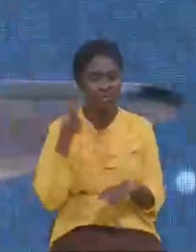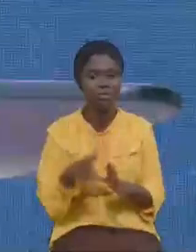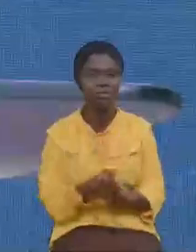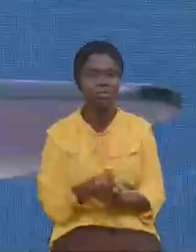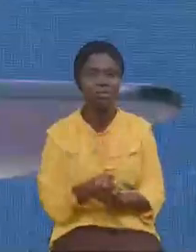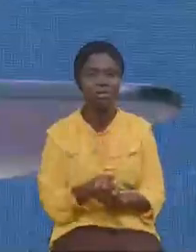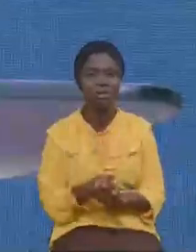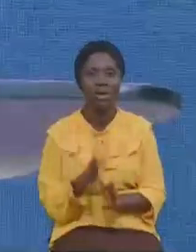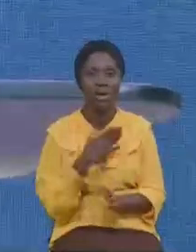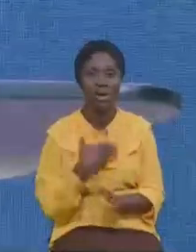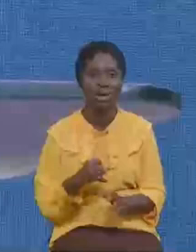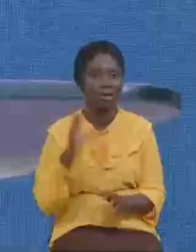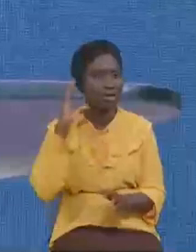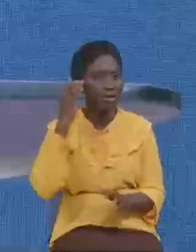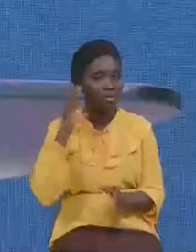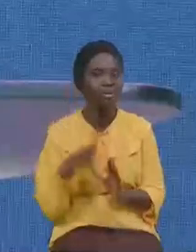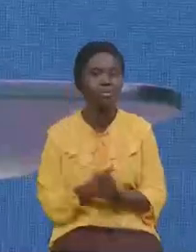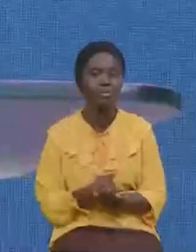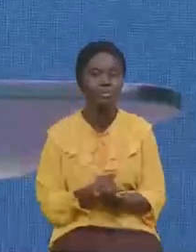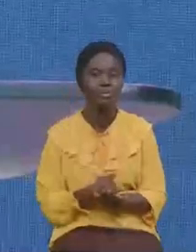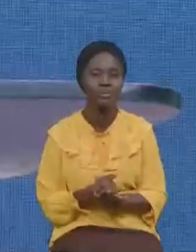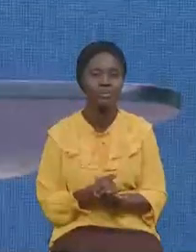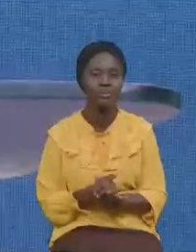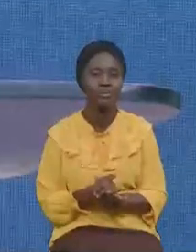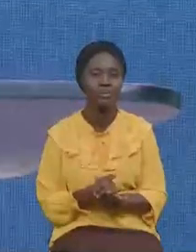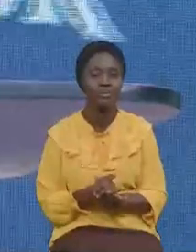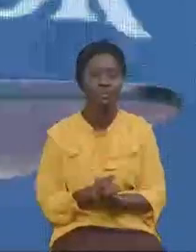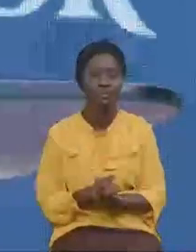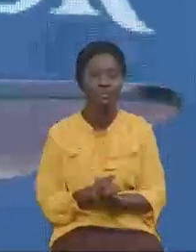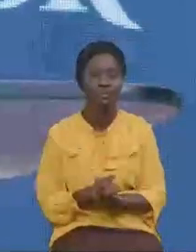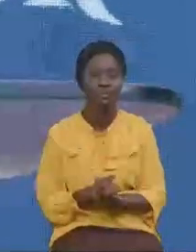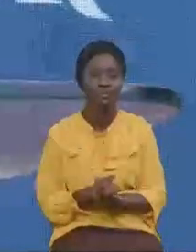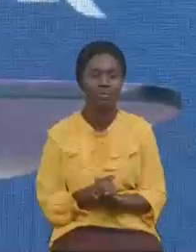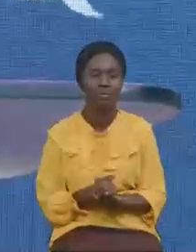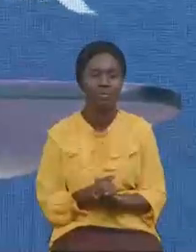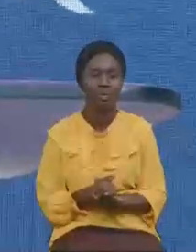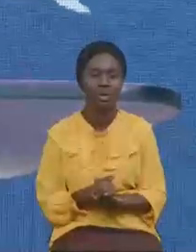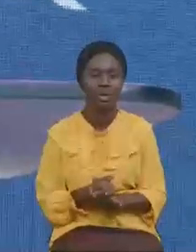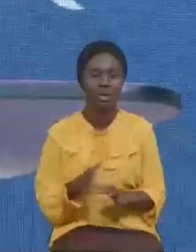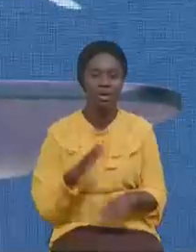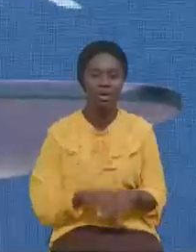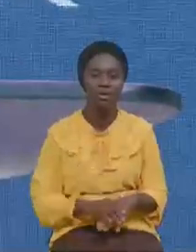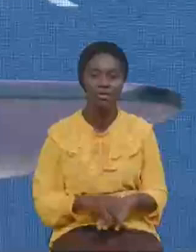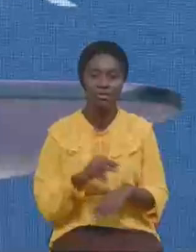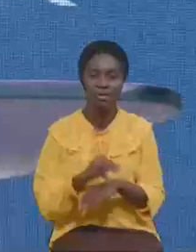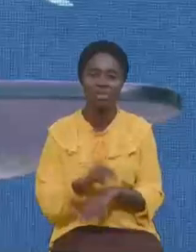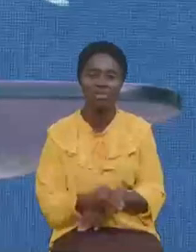envoyez-nous votre nom, votre adresse, votre téléphone par le numéro suivant ou